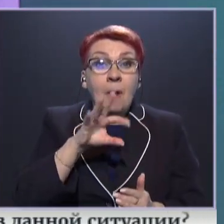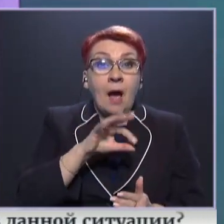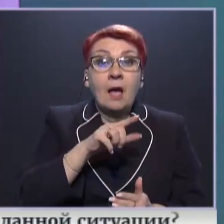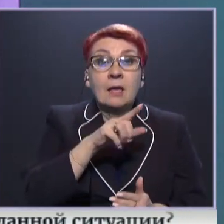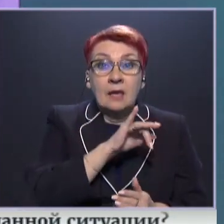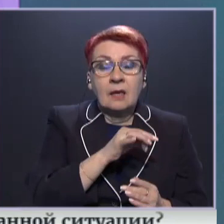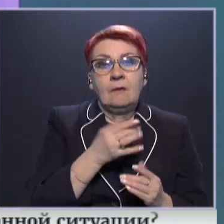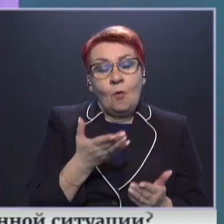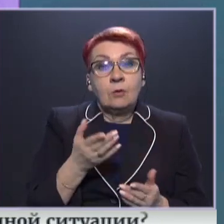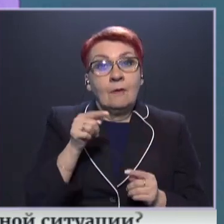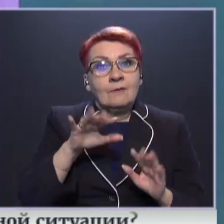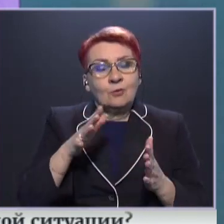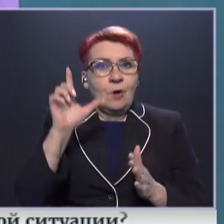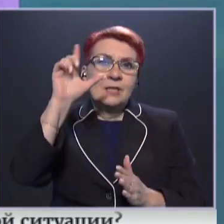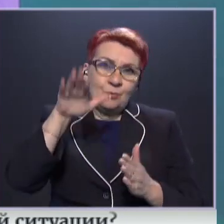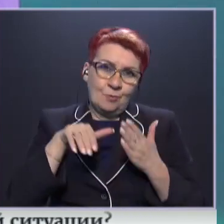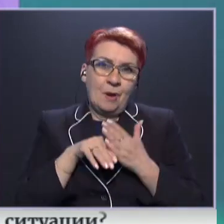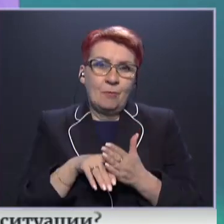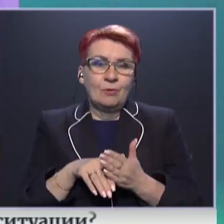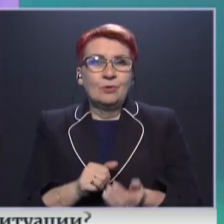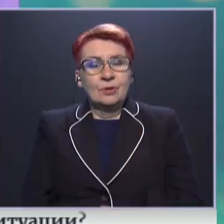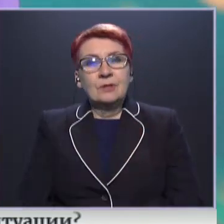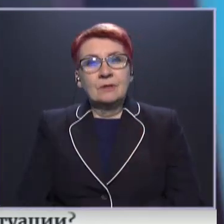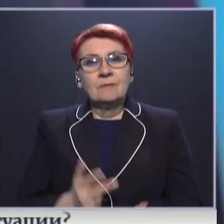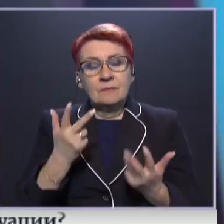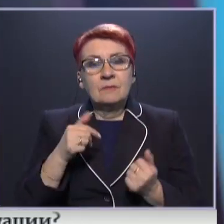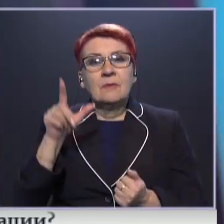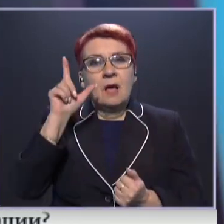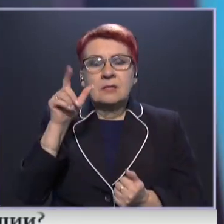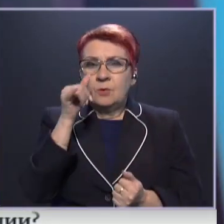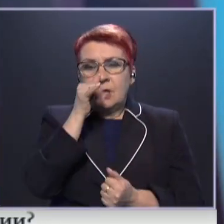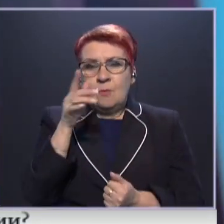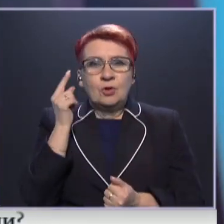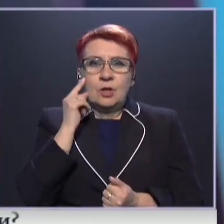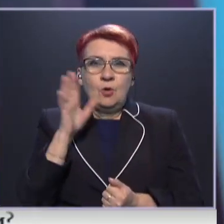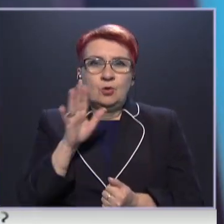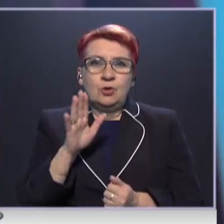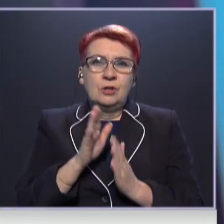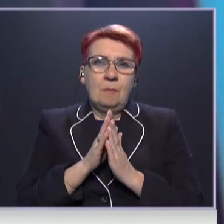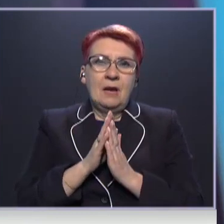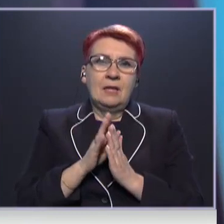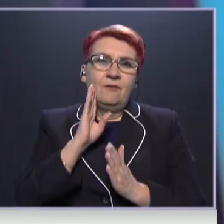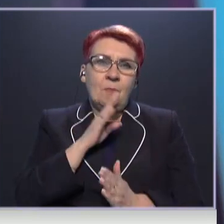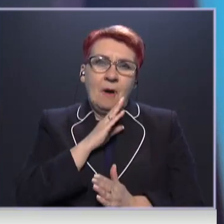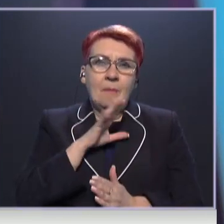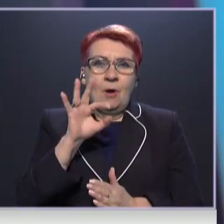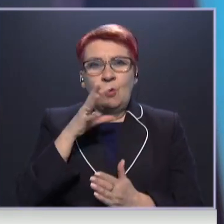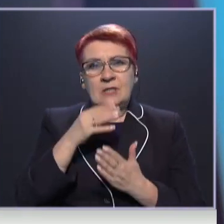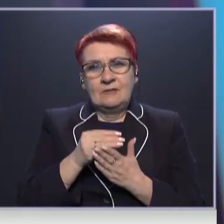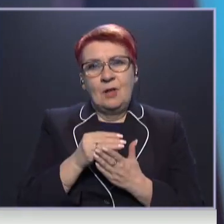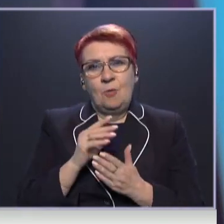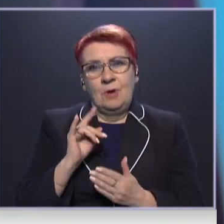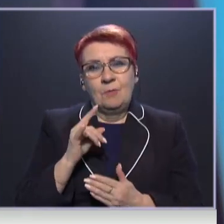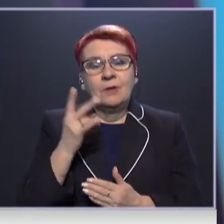что тогда поможет. Да, мне кажется, Господь не может не услышать молитву мамы о своем ребенке, потому что это, по-моему, самый сильный. Просто